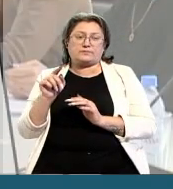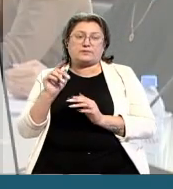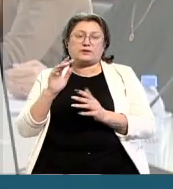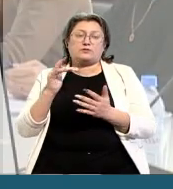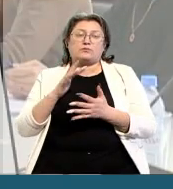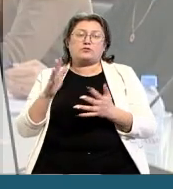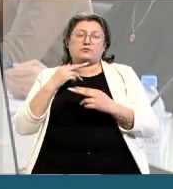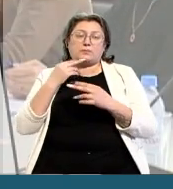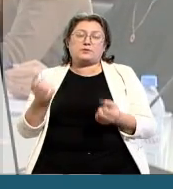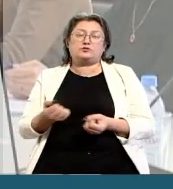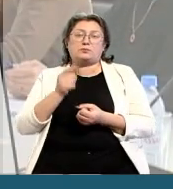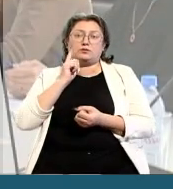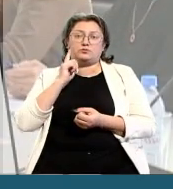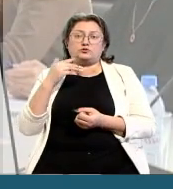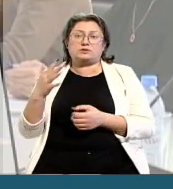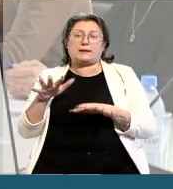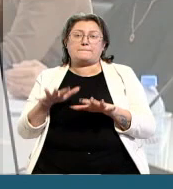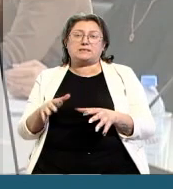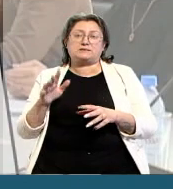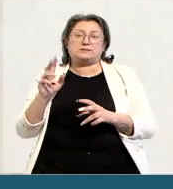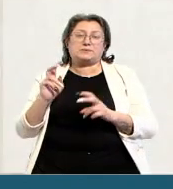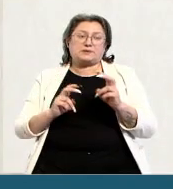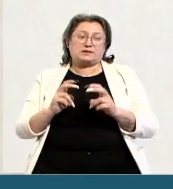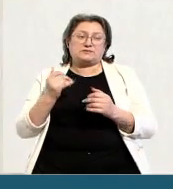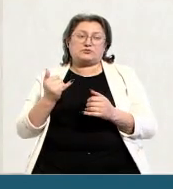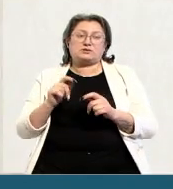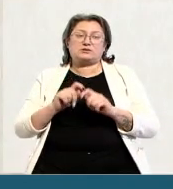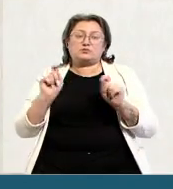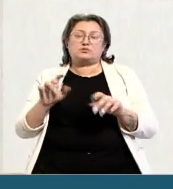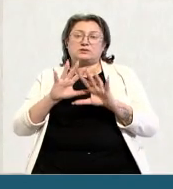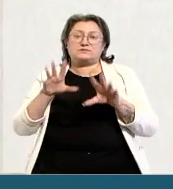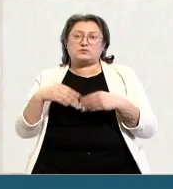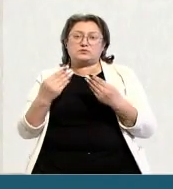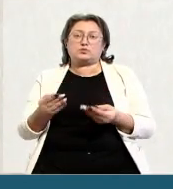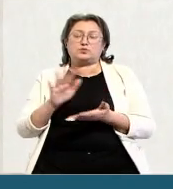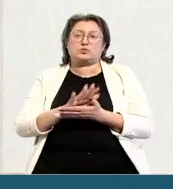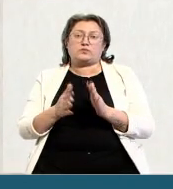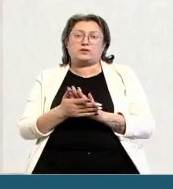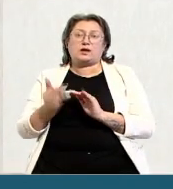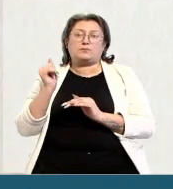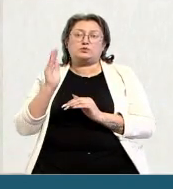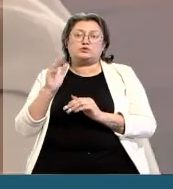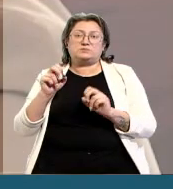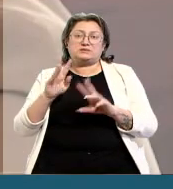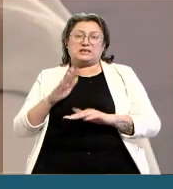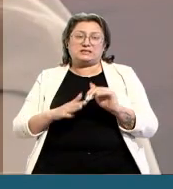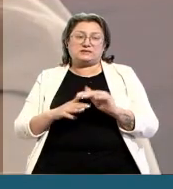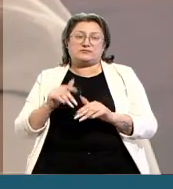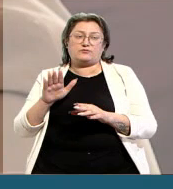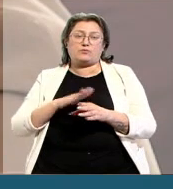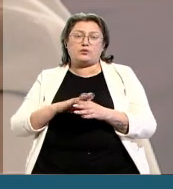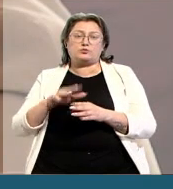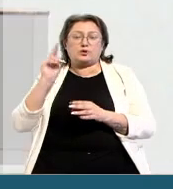қолдау басты назарда. Бүгінде өңірдегі болашақ мамандар үшін барлық жағдай жасалуда. Олар толығымен білім алып, шет мемлекетке тағылымдамадан